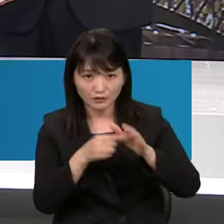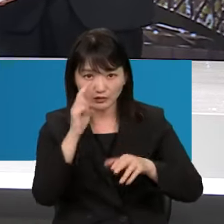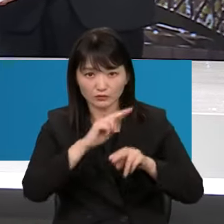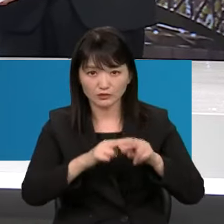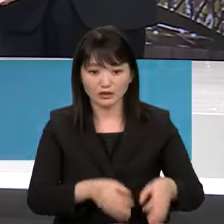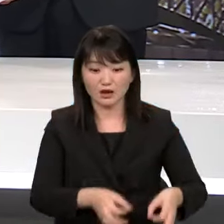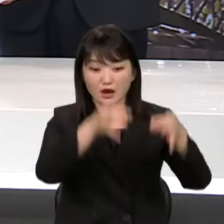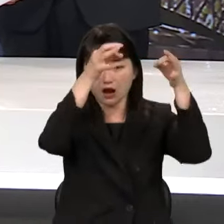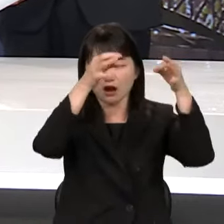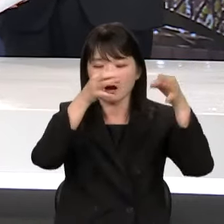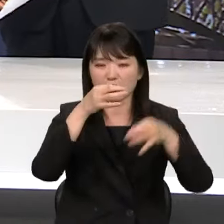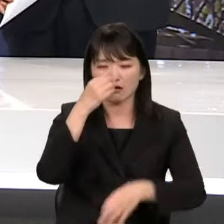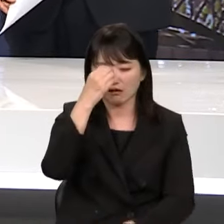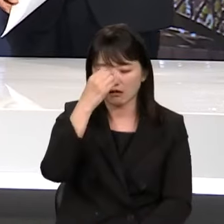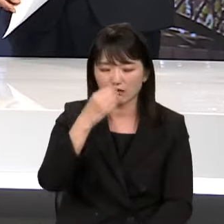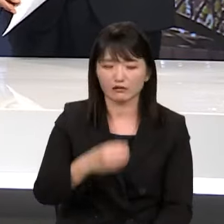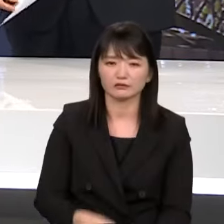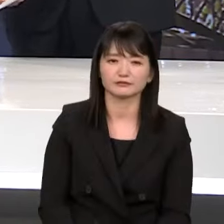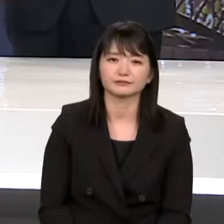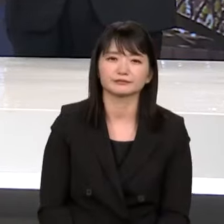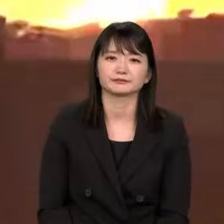폭등했습니다 이지혜